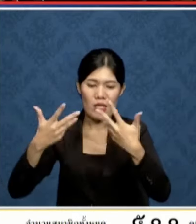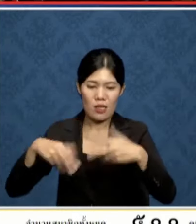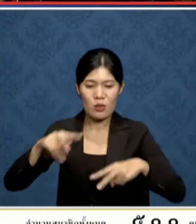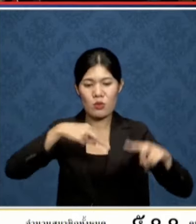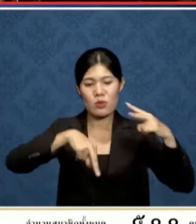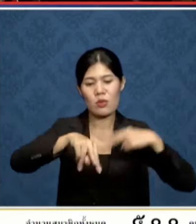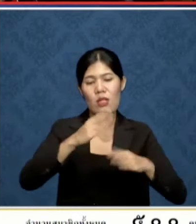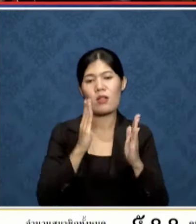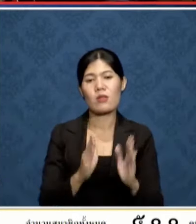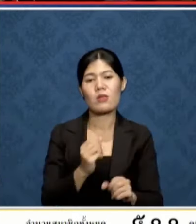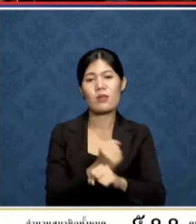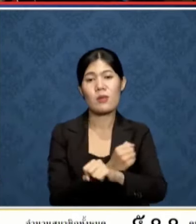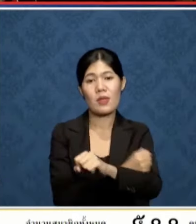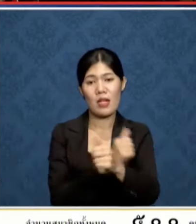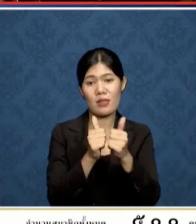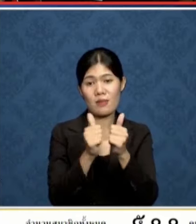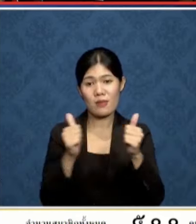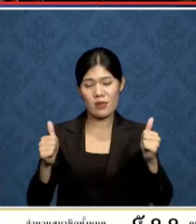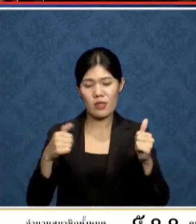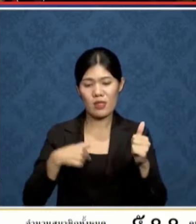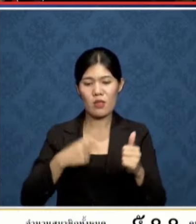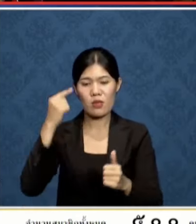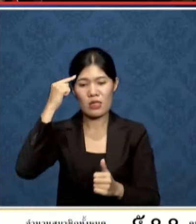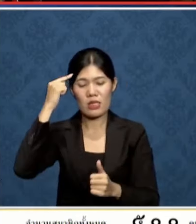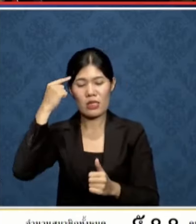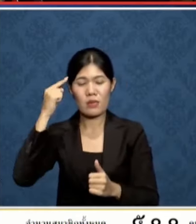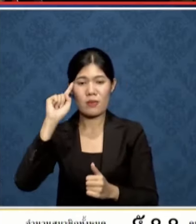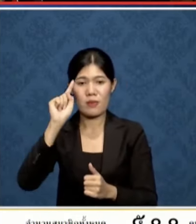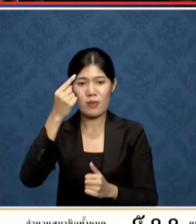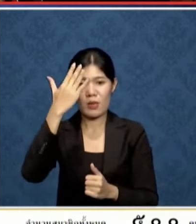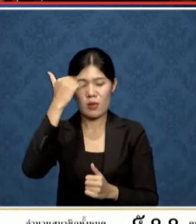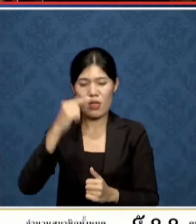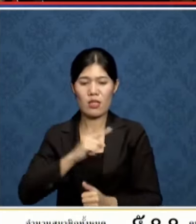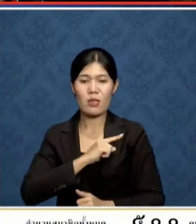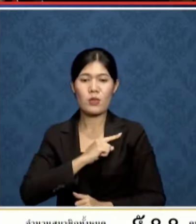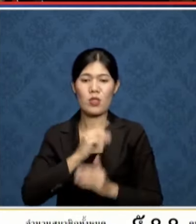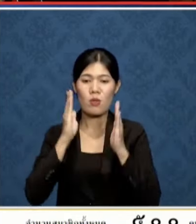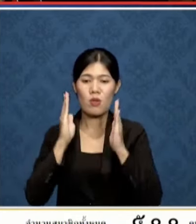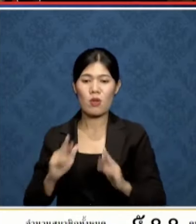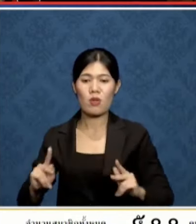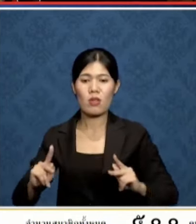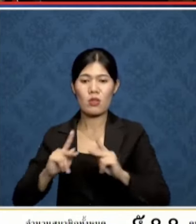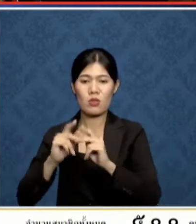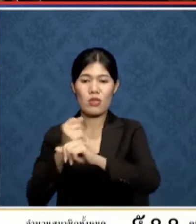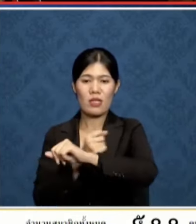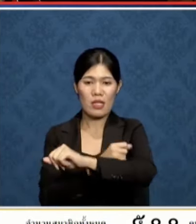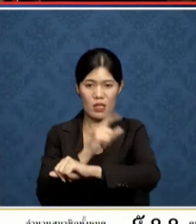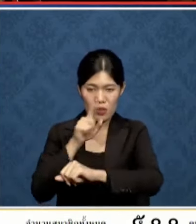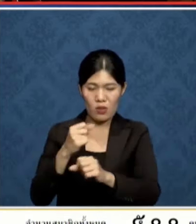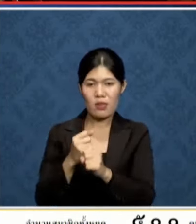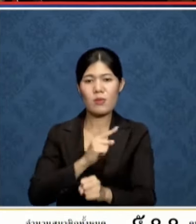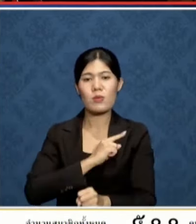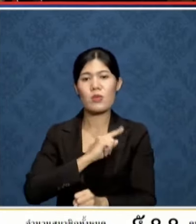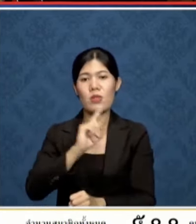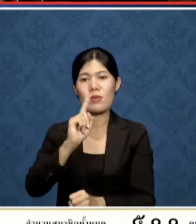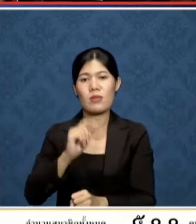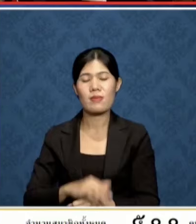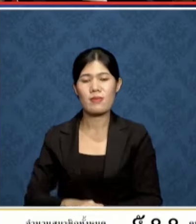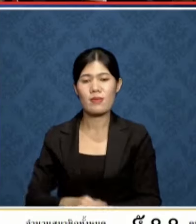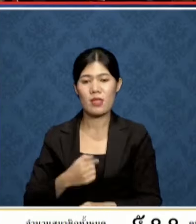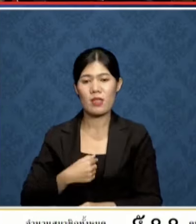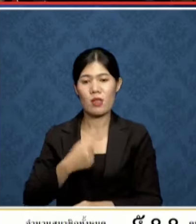งานให้ดีขึ้นครับเราต้องกลับมาตั้งโจทย์ใหม่ครับว่าหน้าที่หลักของกระทรวงแรงงานควรจะมีหน้าตาอย่างไรเราจึงสามารถตอบคำ